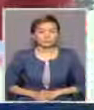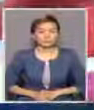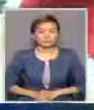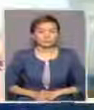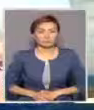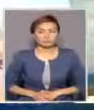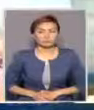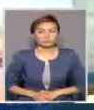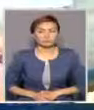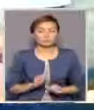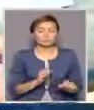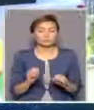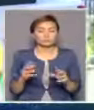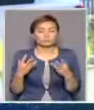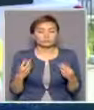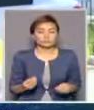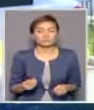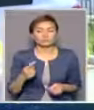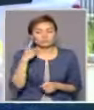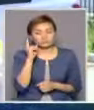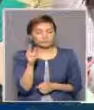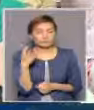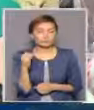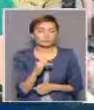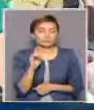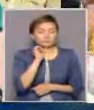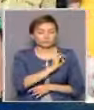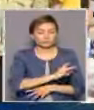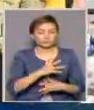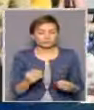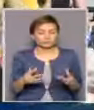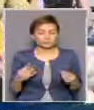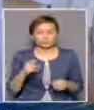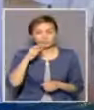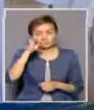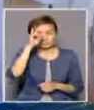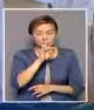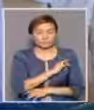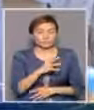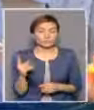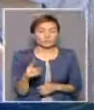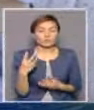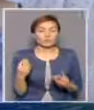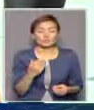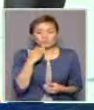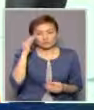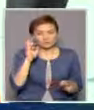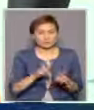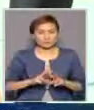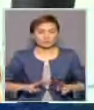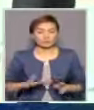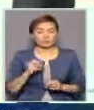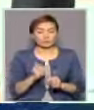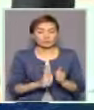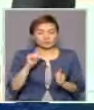день защиты детей по праву считается одним из старых праздников мира в казахстане празднования первого дня лет а также является